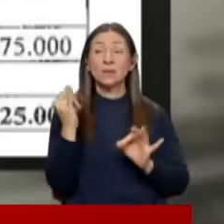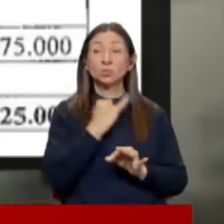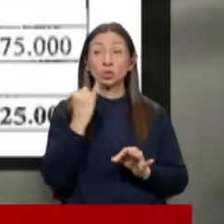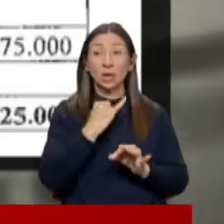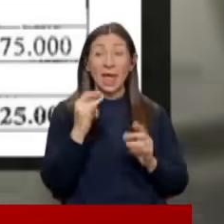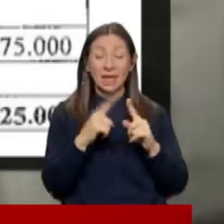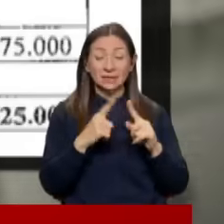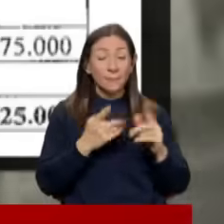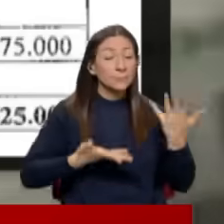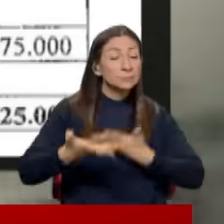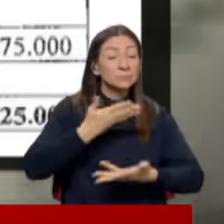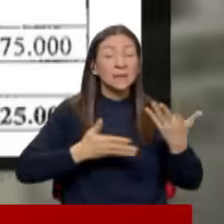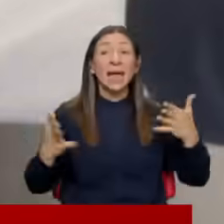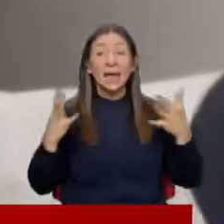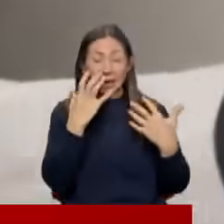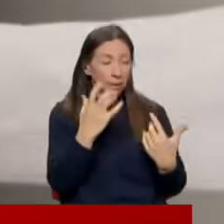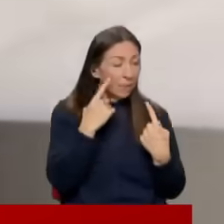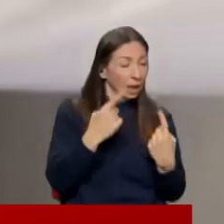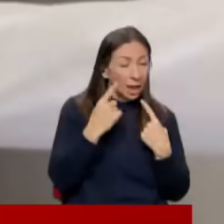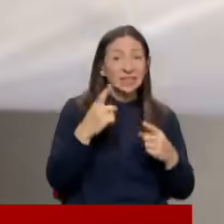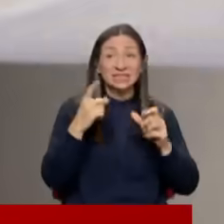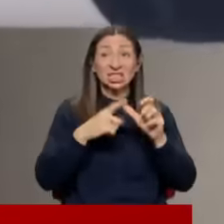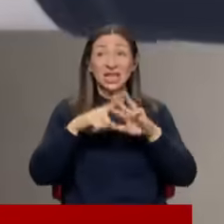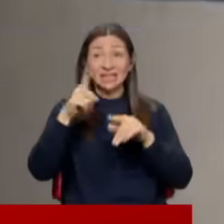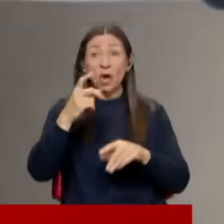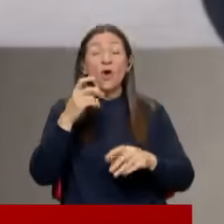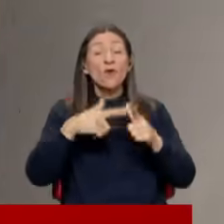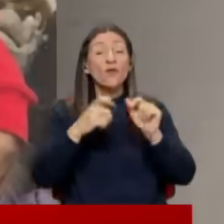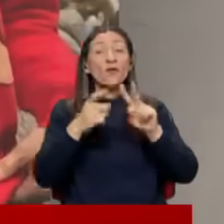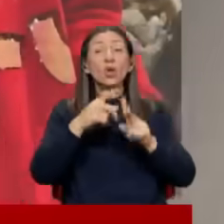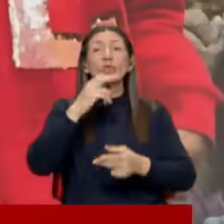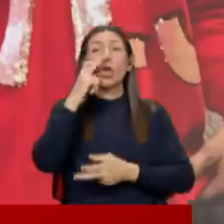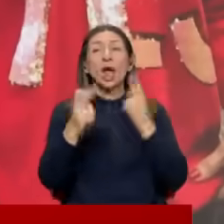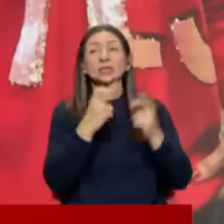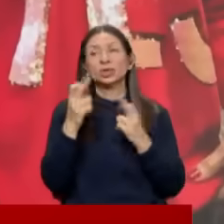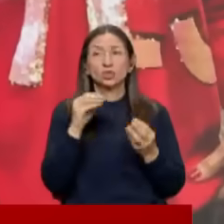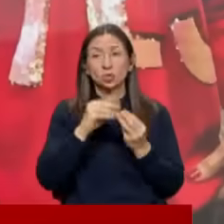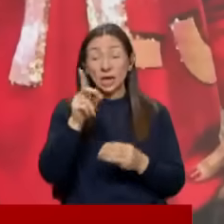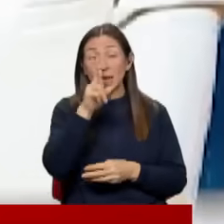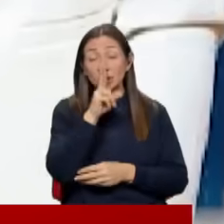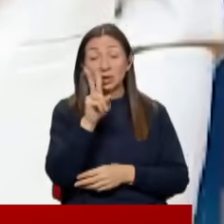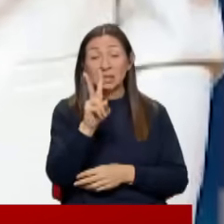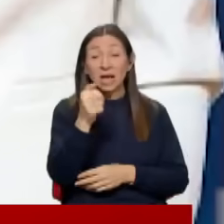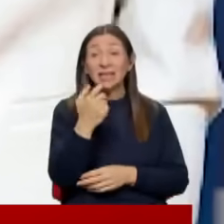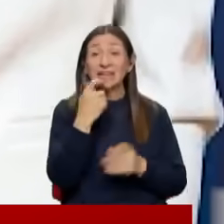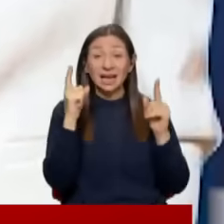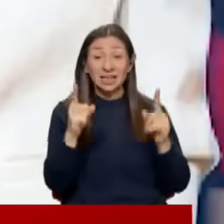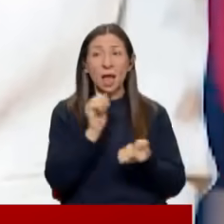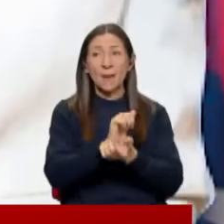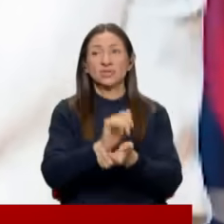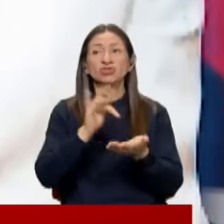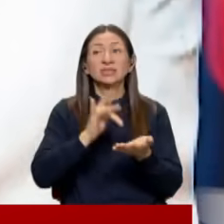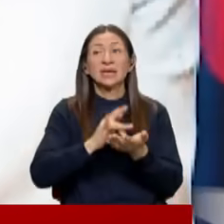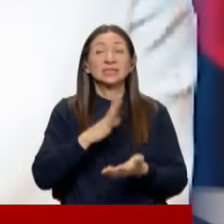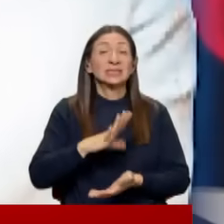müşterinin hesap hareketleriyle ilgilenen Seçil Erzan fon dolandırıcılığıyla suçlanıyor. 226 yıla kadar hapis